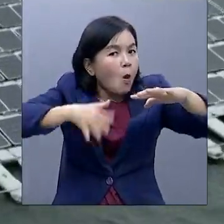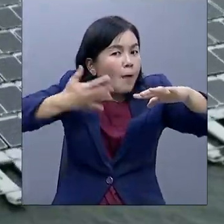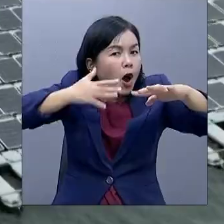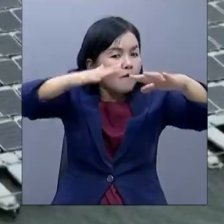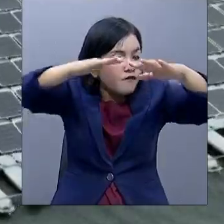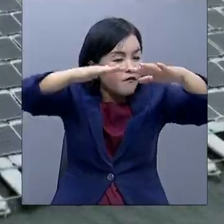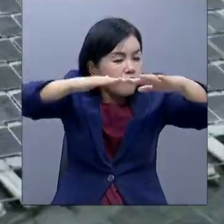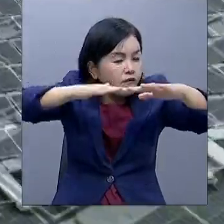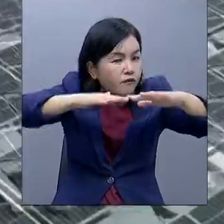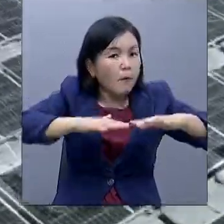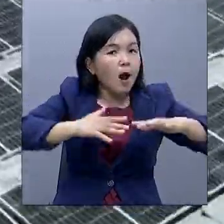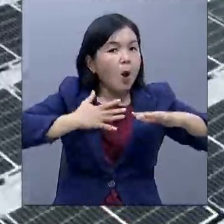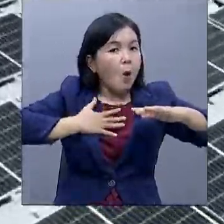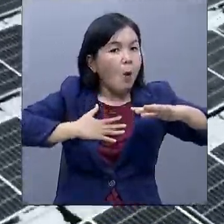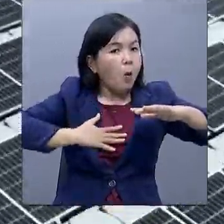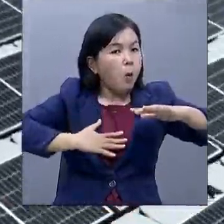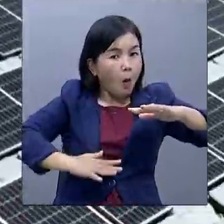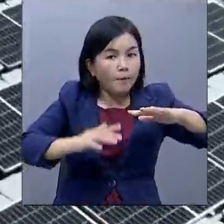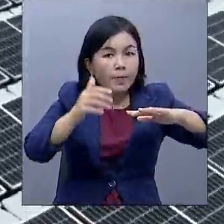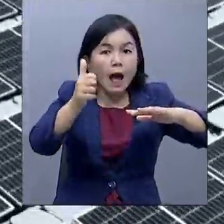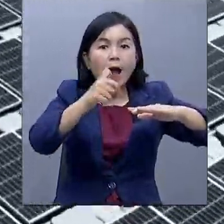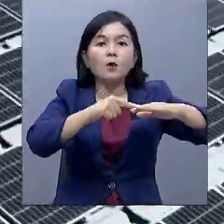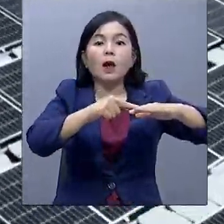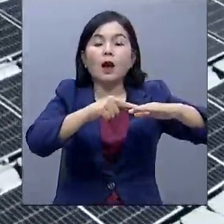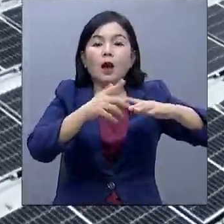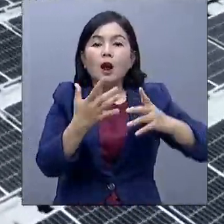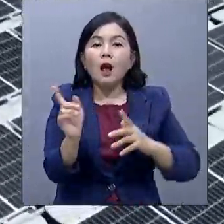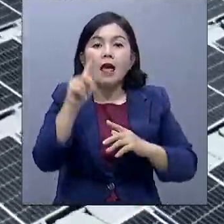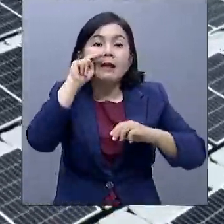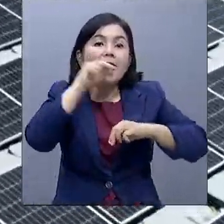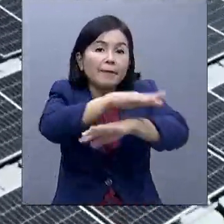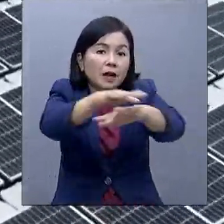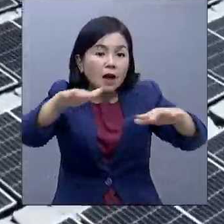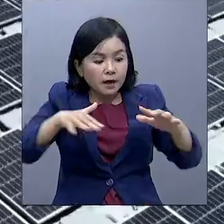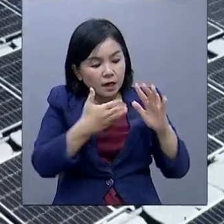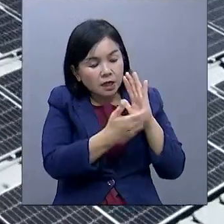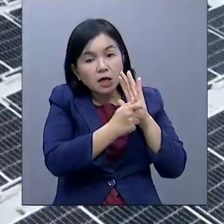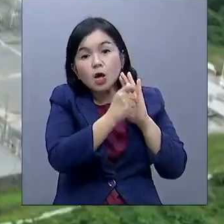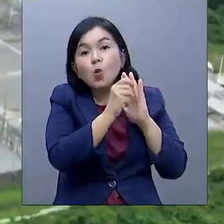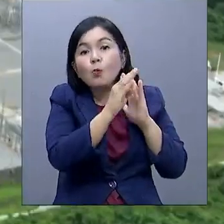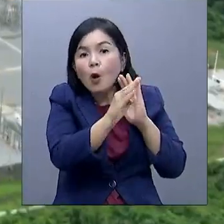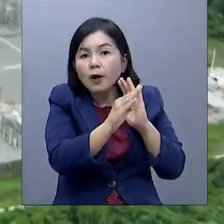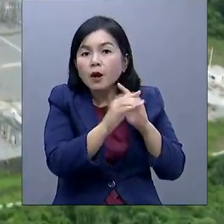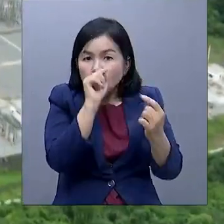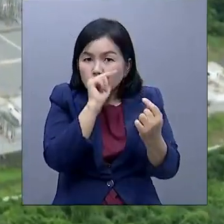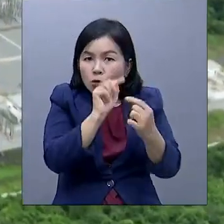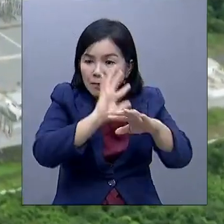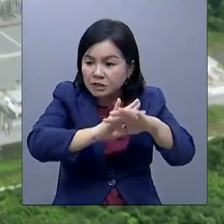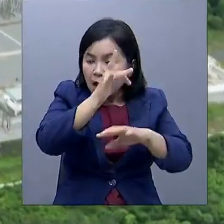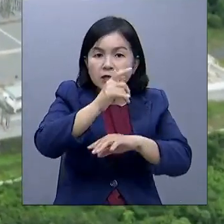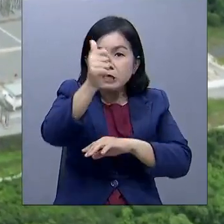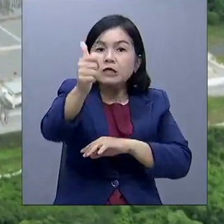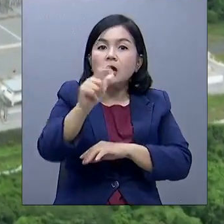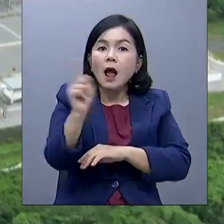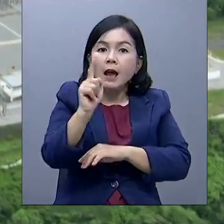ลงนอกจากนี้แล้วเนี่ยที่เขื่อนสิรินธรเองเนี่ยมันมีภูมิประเทศที่เหมาะสมเมื่อกี้ที่คุณป๊อปผ่านมาจะเห็นว่ามีโรงไฟฟ้า